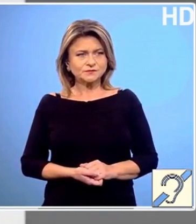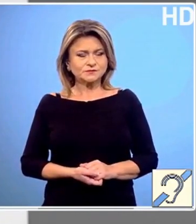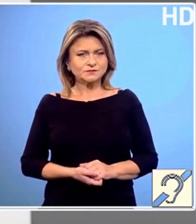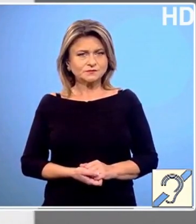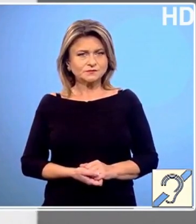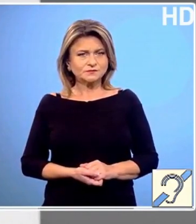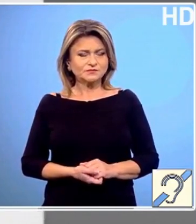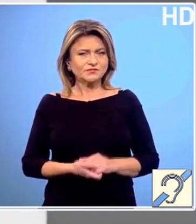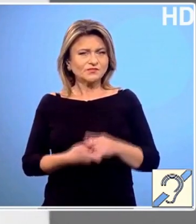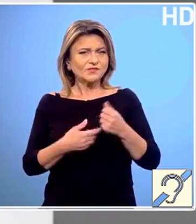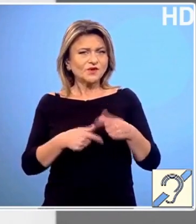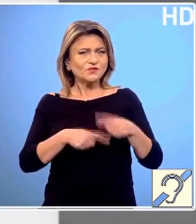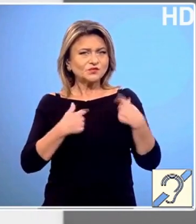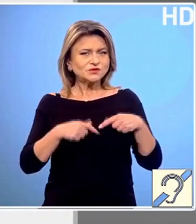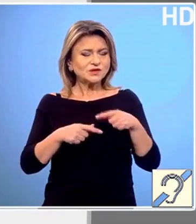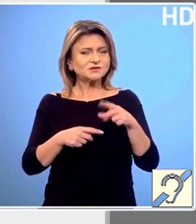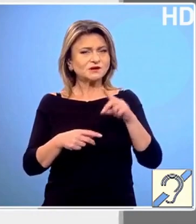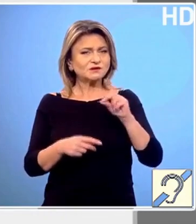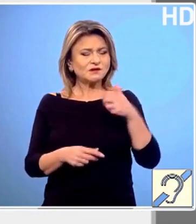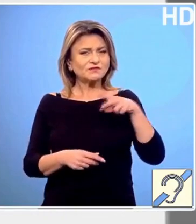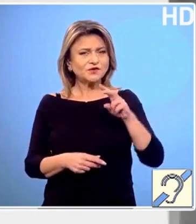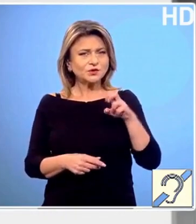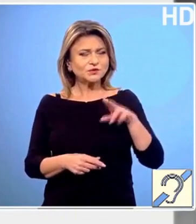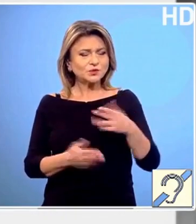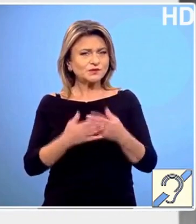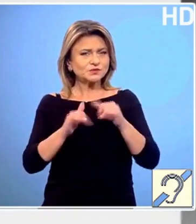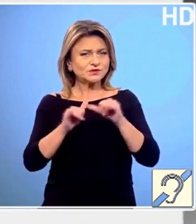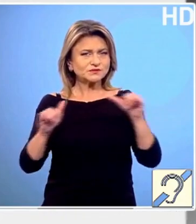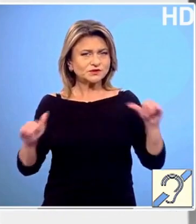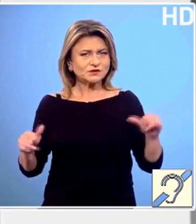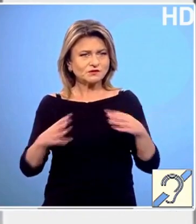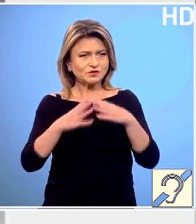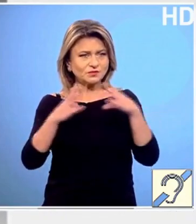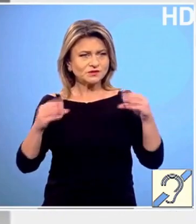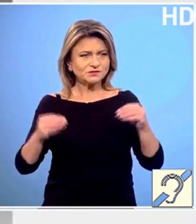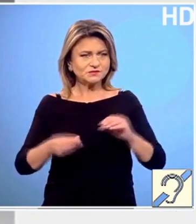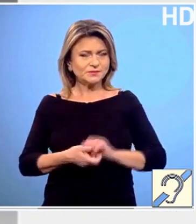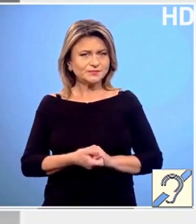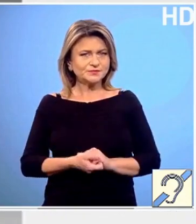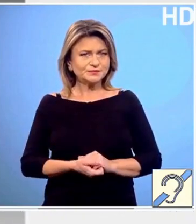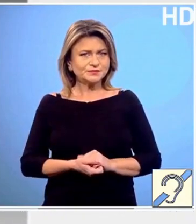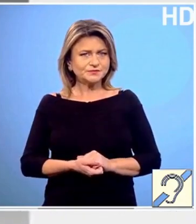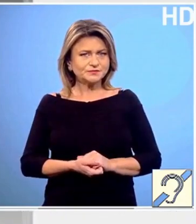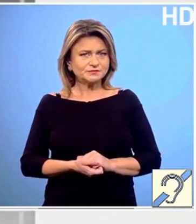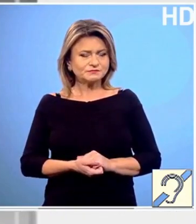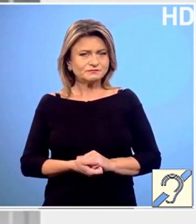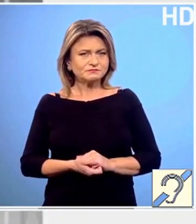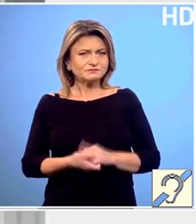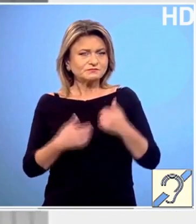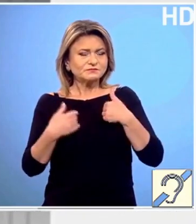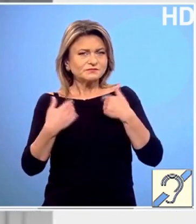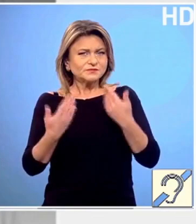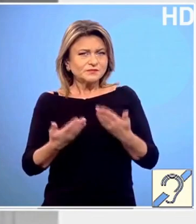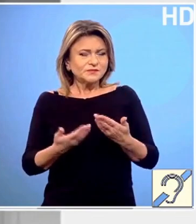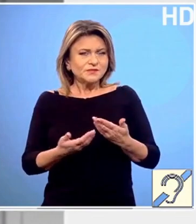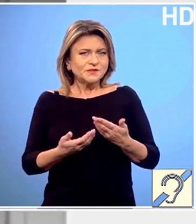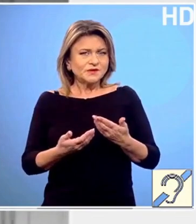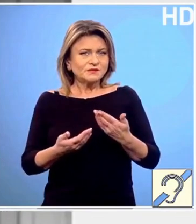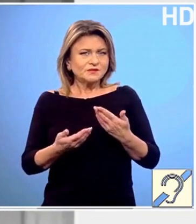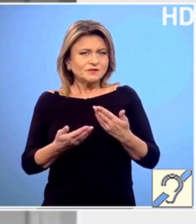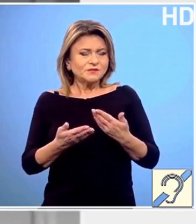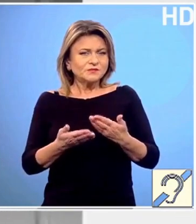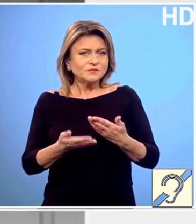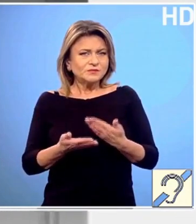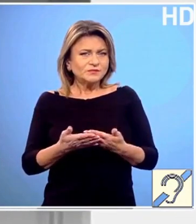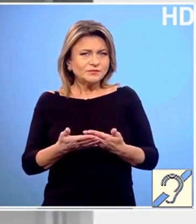Fundația Dan Voiculescu pentru Dezvoltarea României oferă iarăși niște premii minunate de care sper să vă